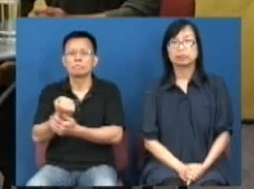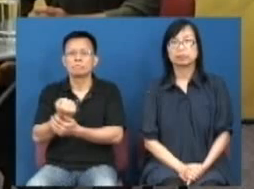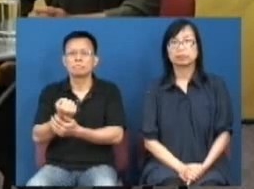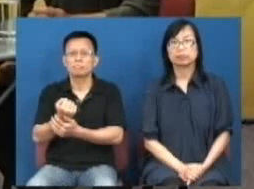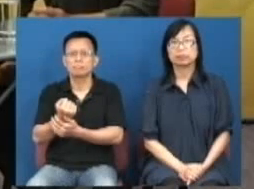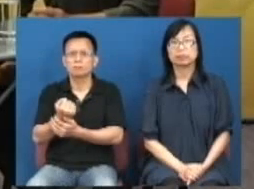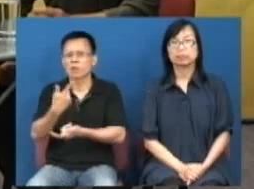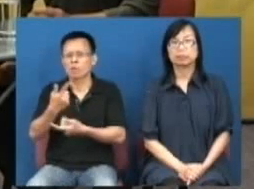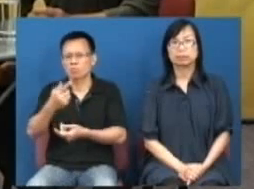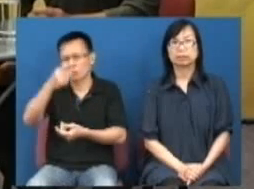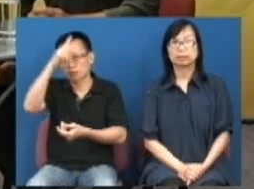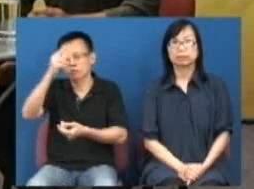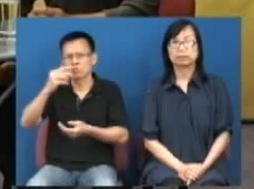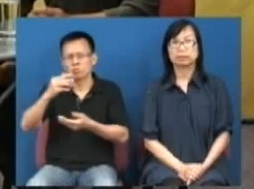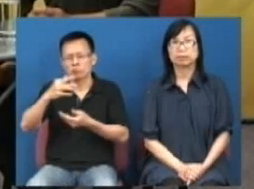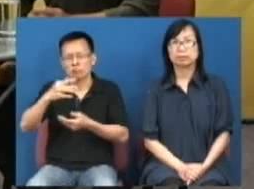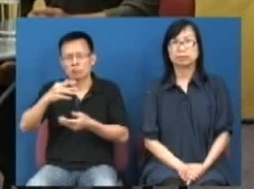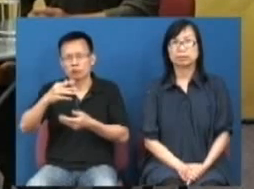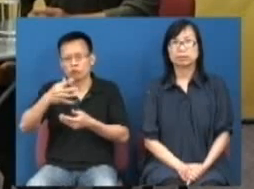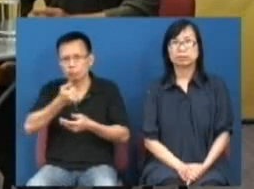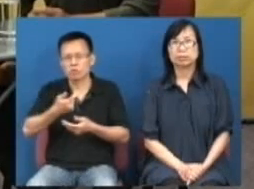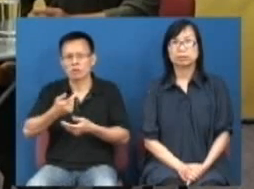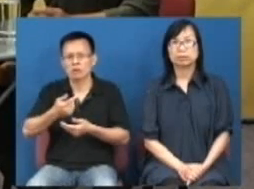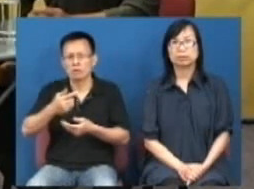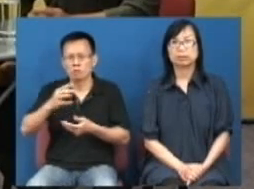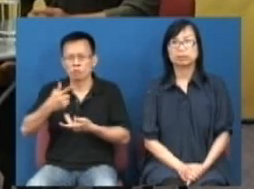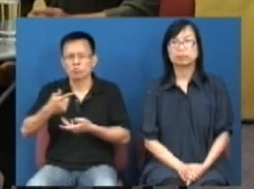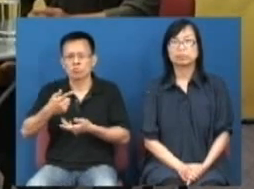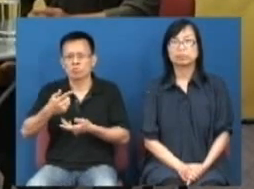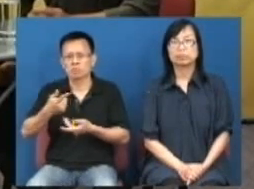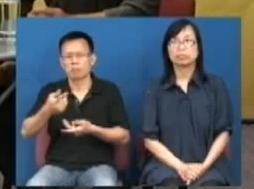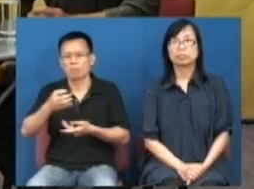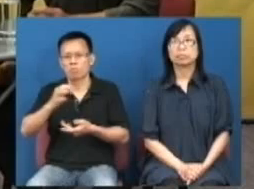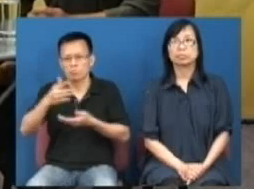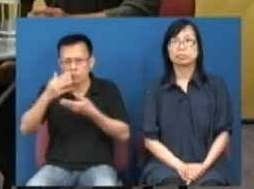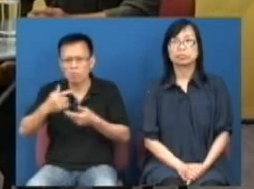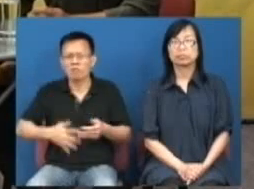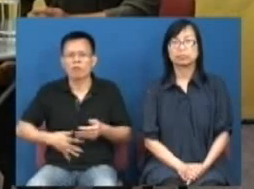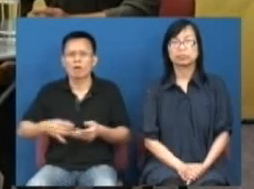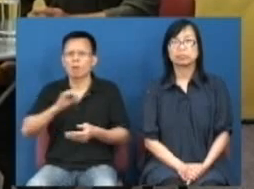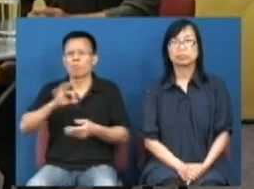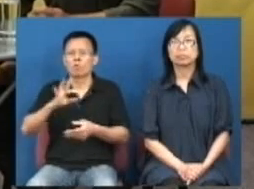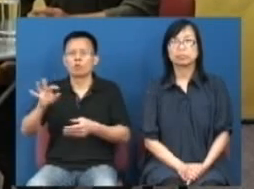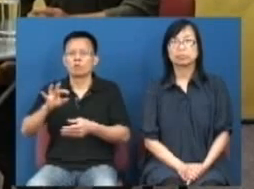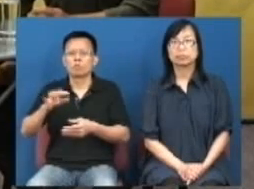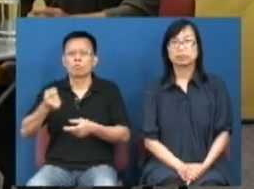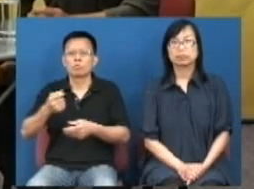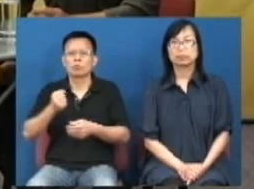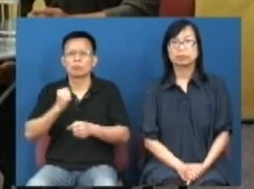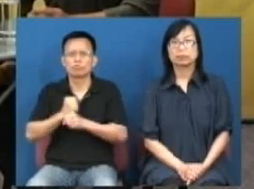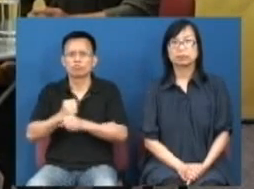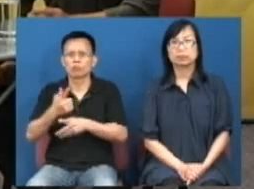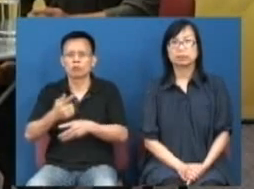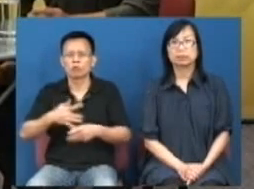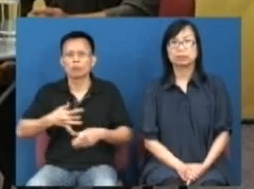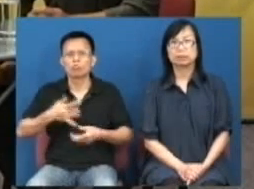食飽飯冇嘢做嘅選舉管理委員會嘅委員，我哋將佢逐個逐個攞出嚟，將佢逐